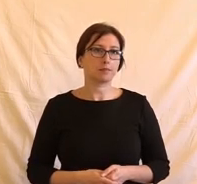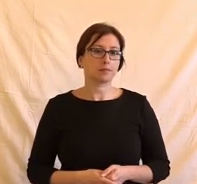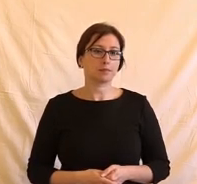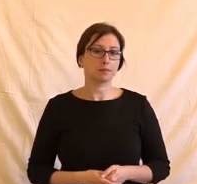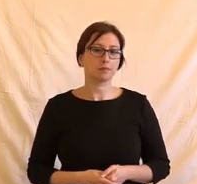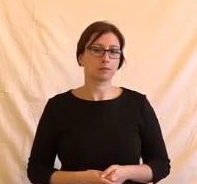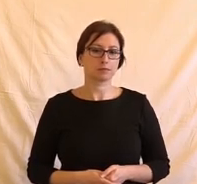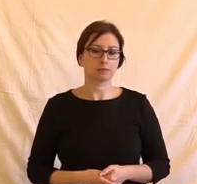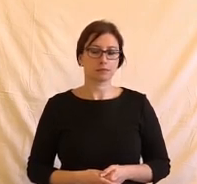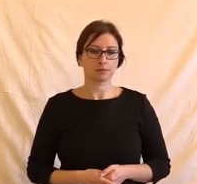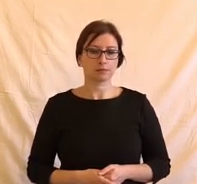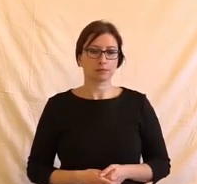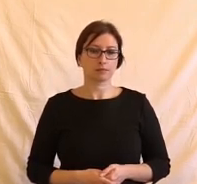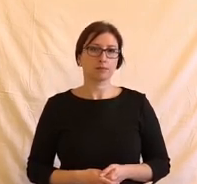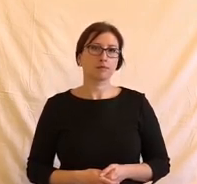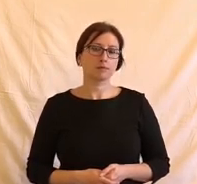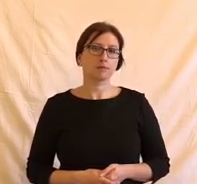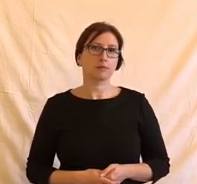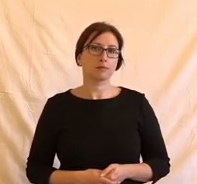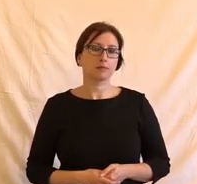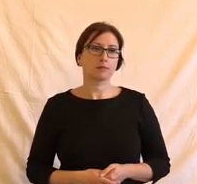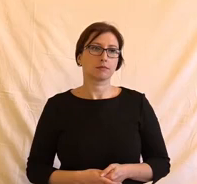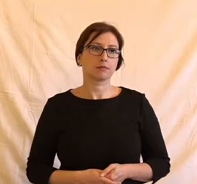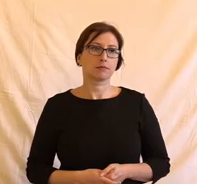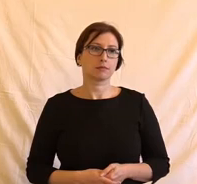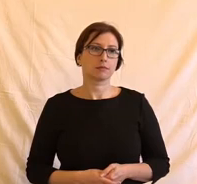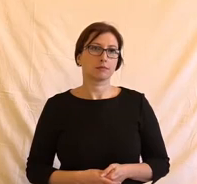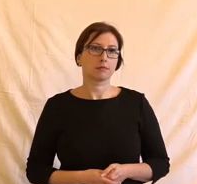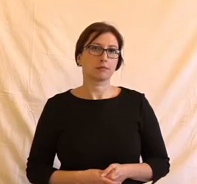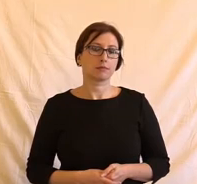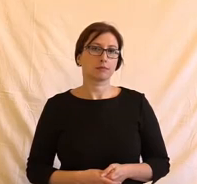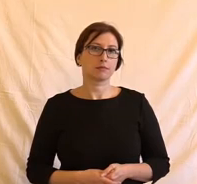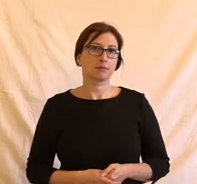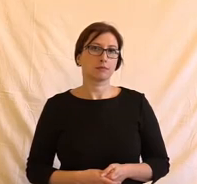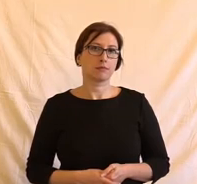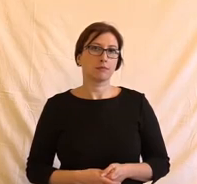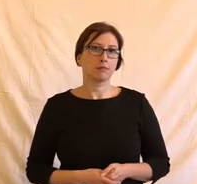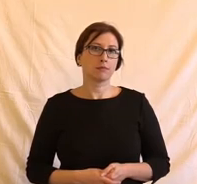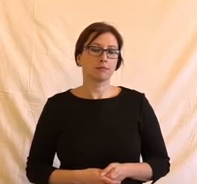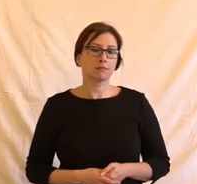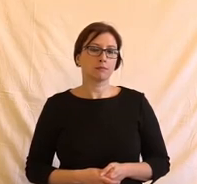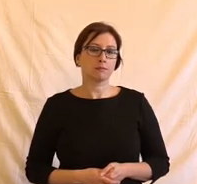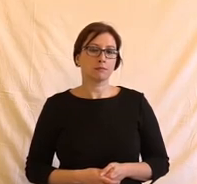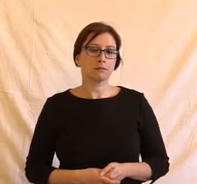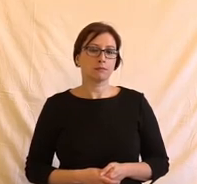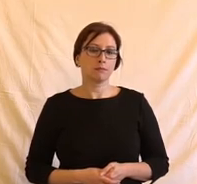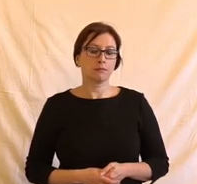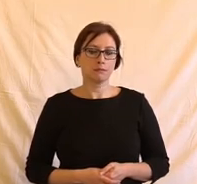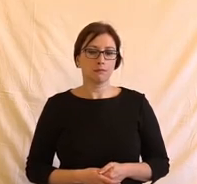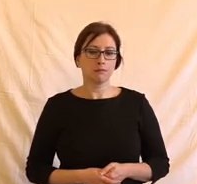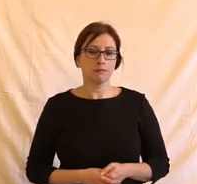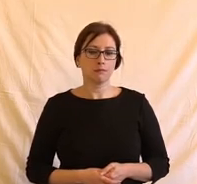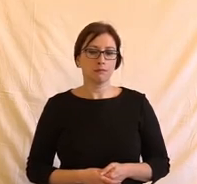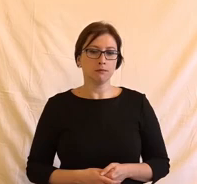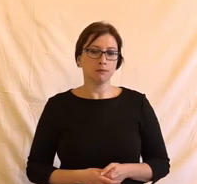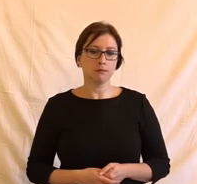I was promised that some of the students would relate. Back in the days when I was a student myself, I was visiting